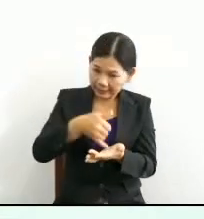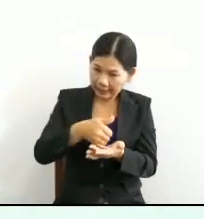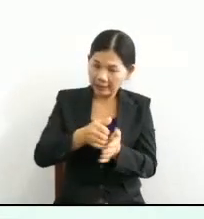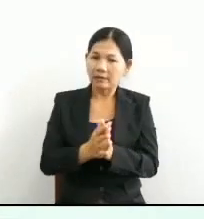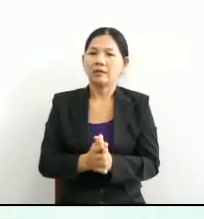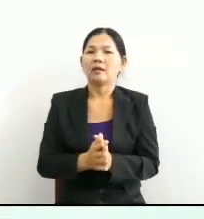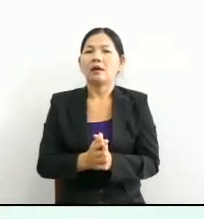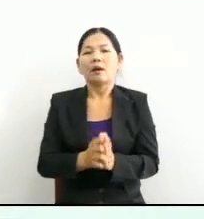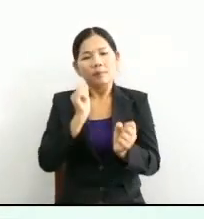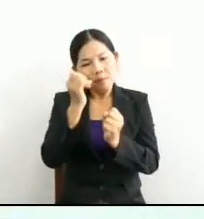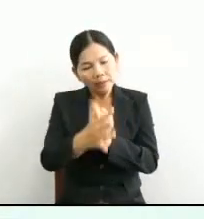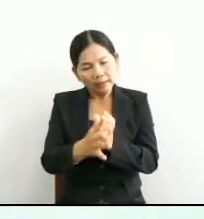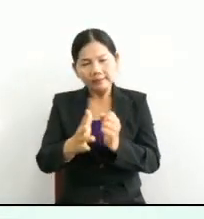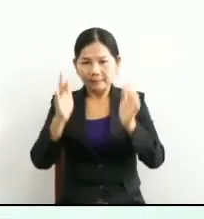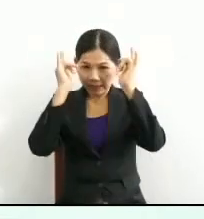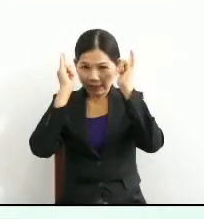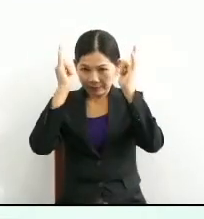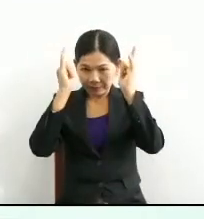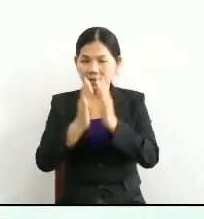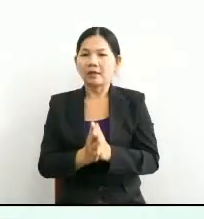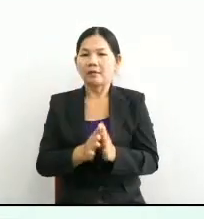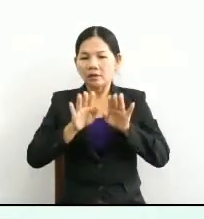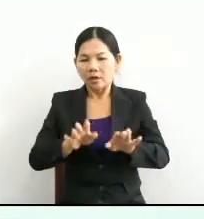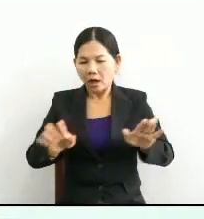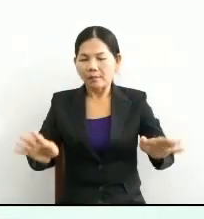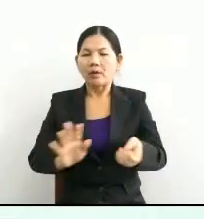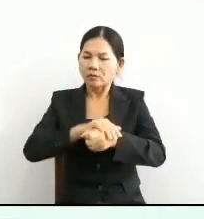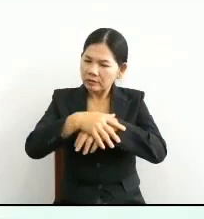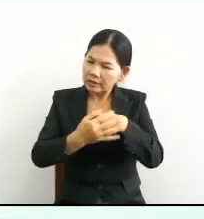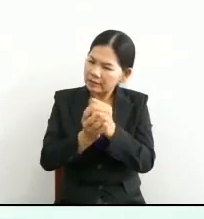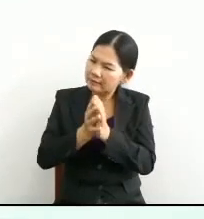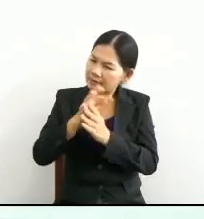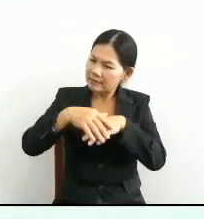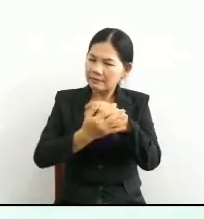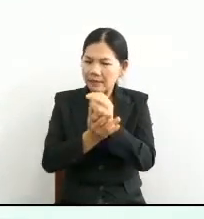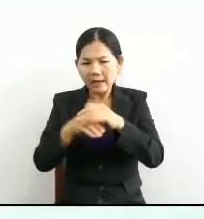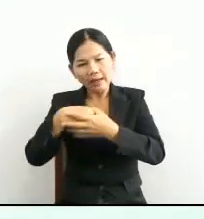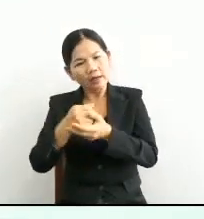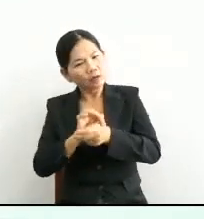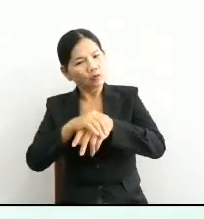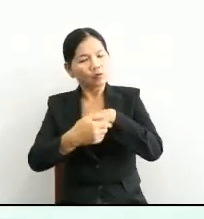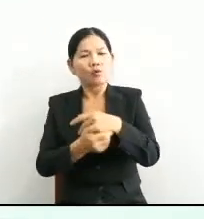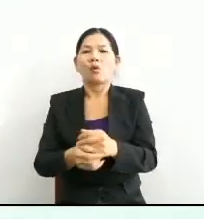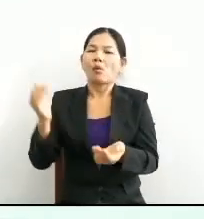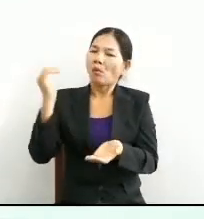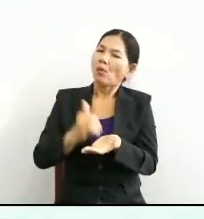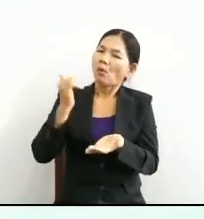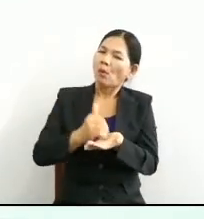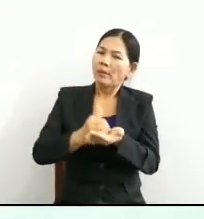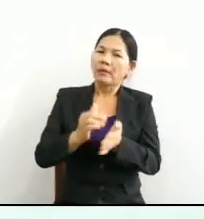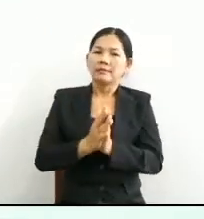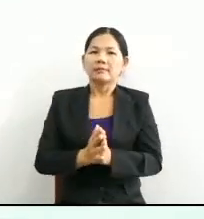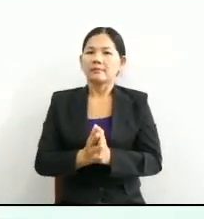bô nâng chỉ mùi áo có chỉ mùi chè chắc là bậy ấy ạ là bậy thừa là mày chắc là mày thừa luôn plan riêng